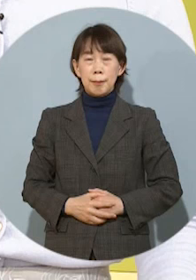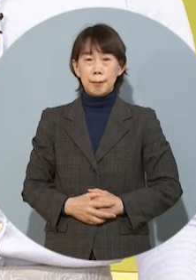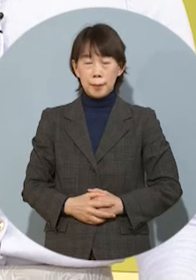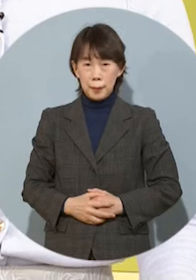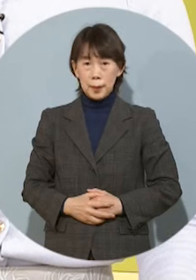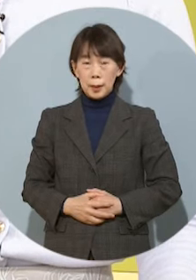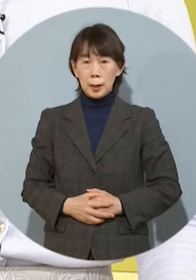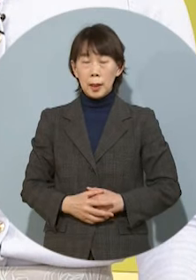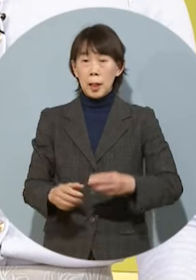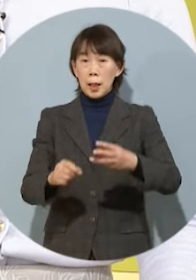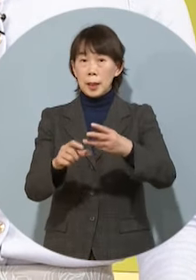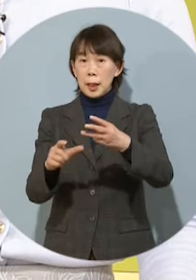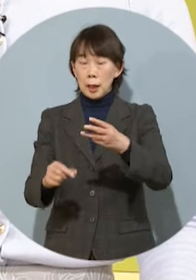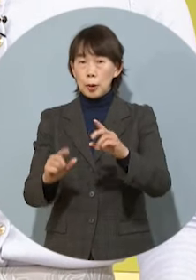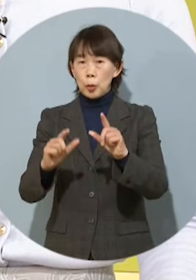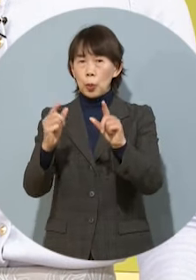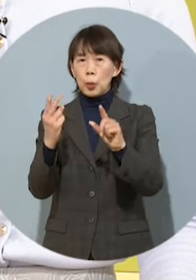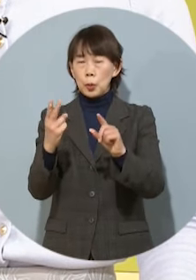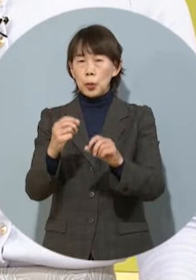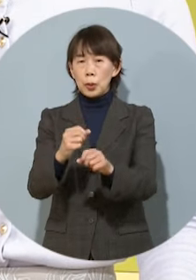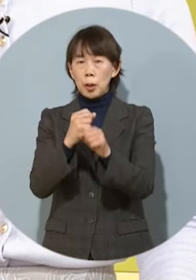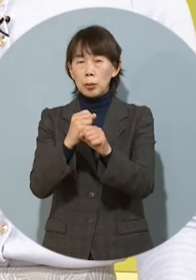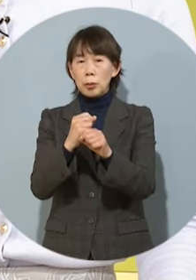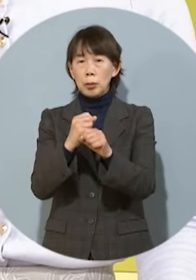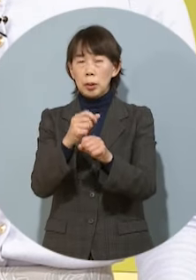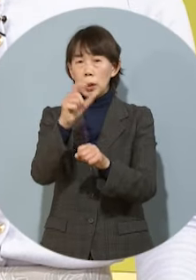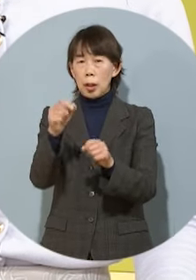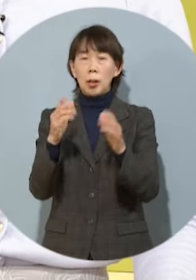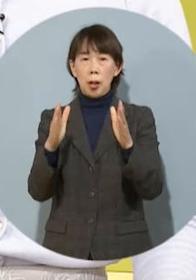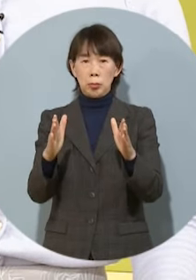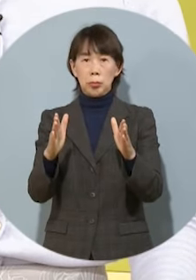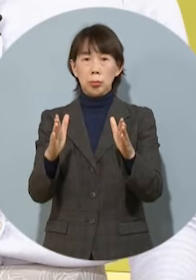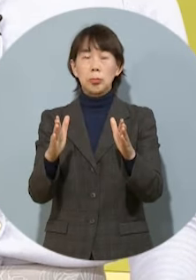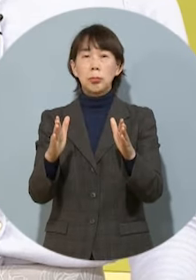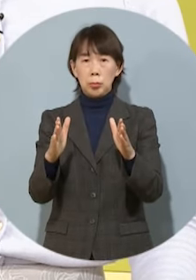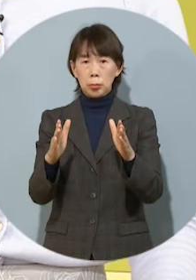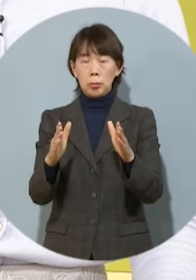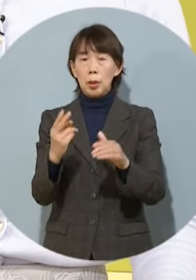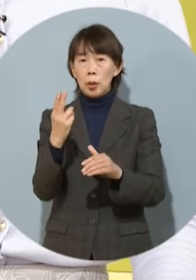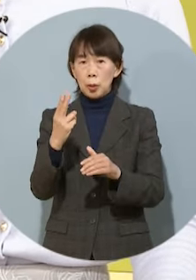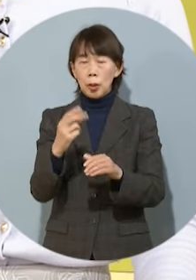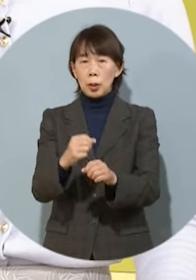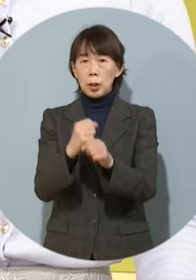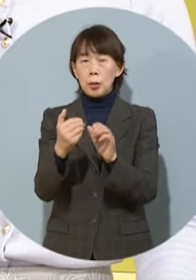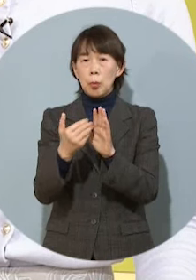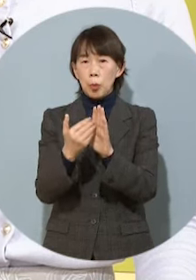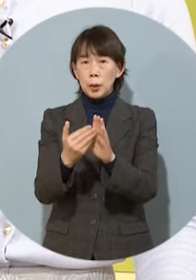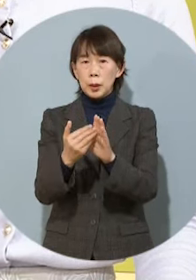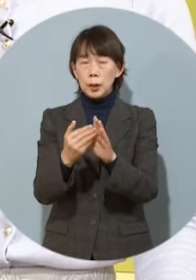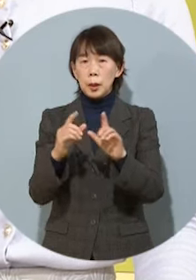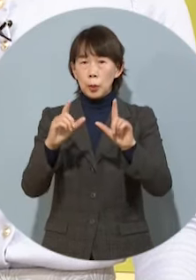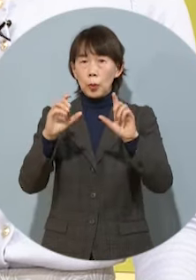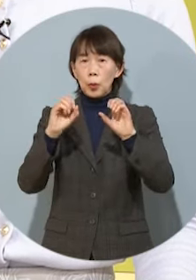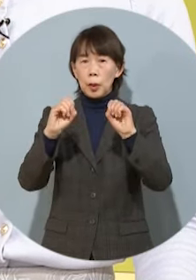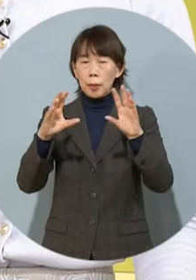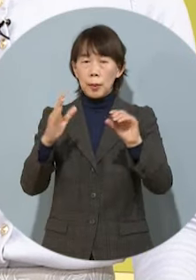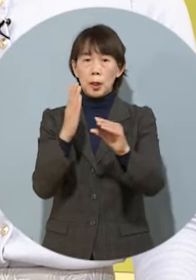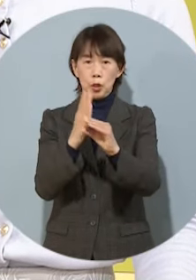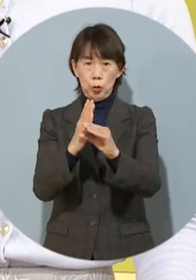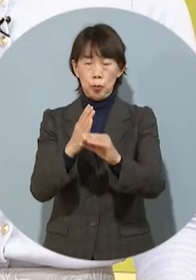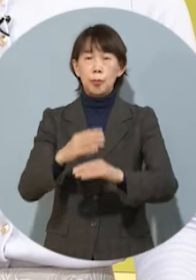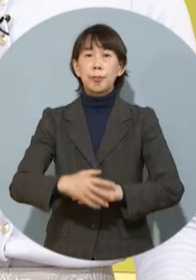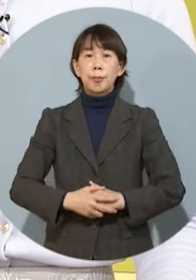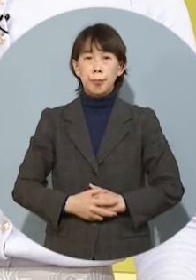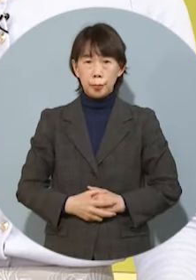3月は東京都自殺対策強化月間です。都は自殺防止東京キャンペーンを実施しています